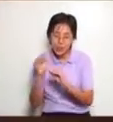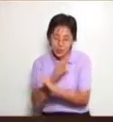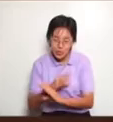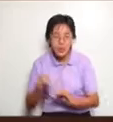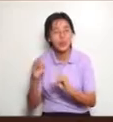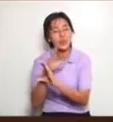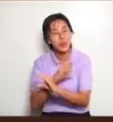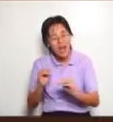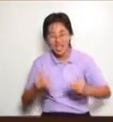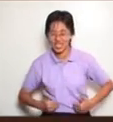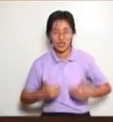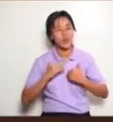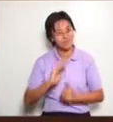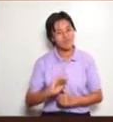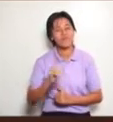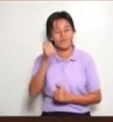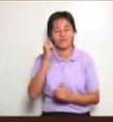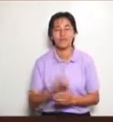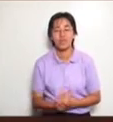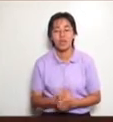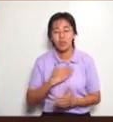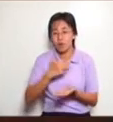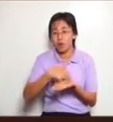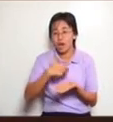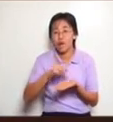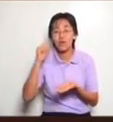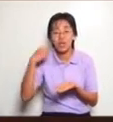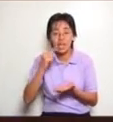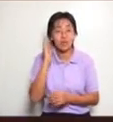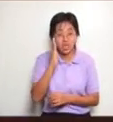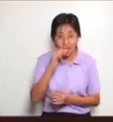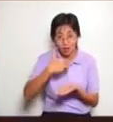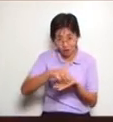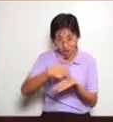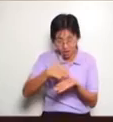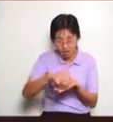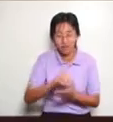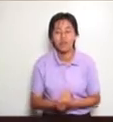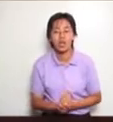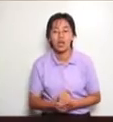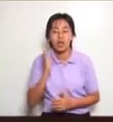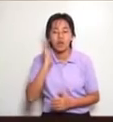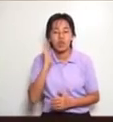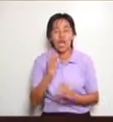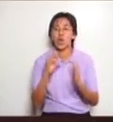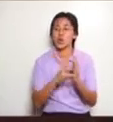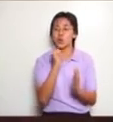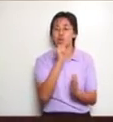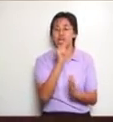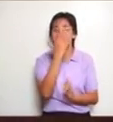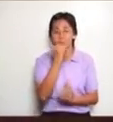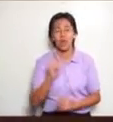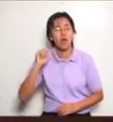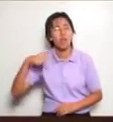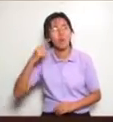ินกอย่ชาญฉลาดได้ชีวลงตัวไดไผมบความรสุภาพสุดตใหไสุภาพหลดในห้องนี้ผู้ชายโชคดีมากเพระ